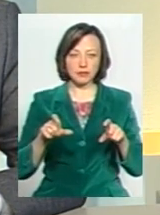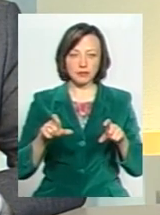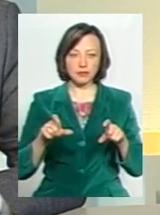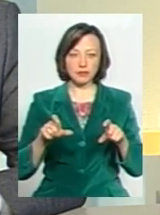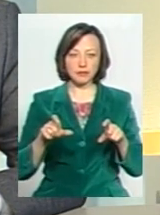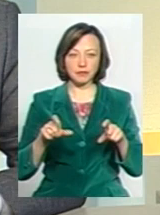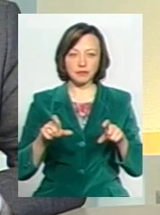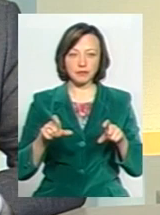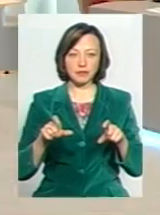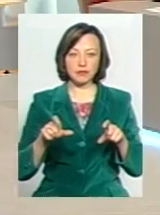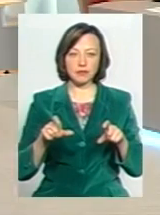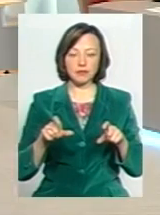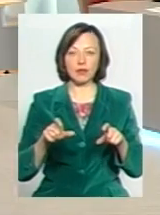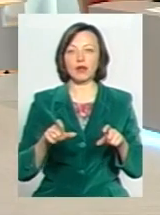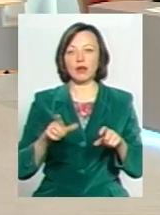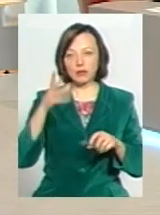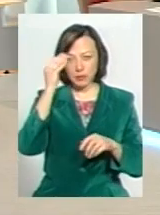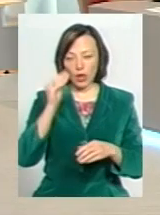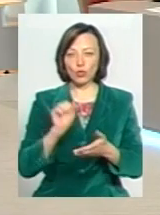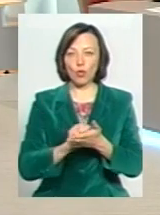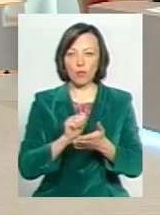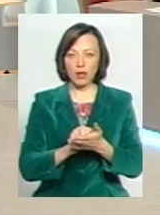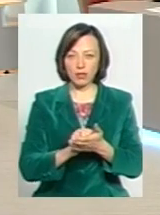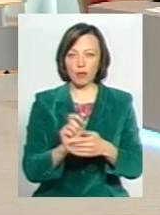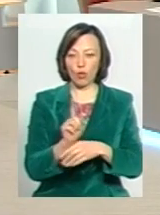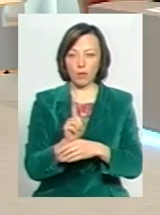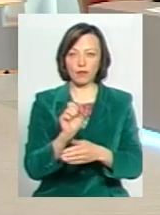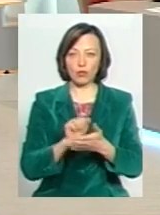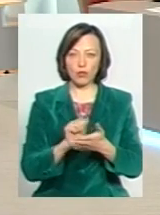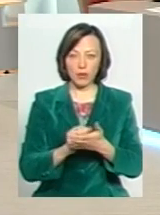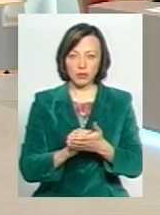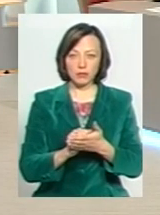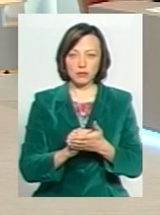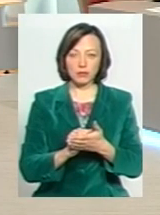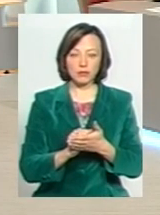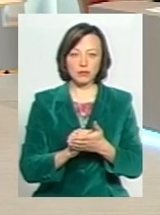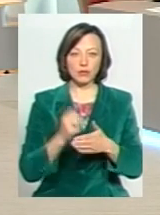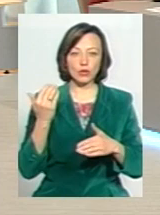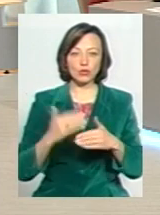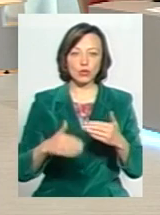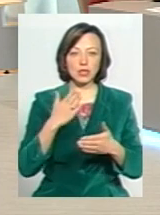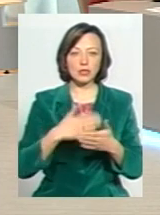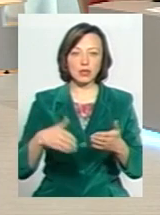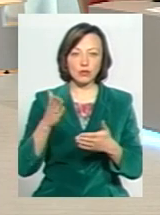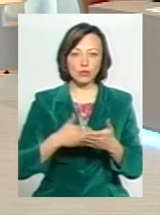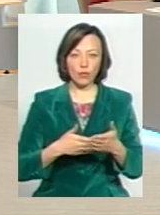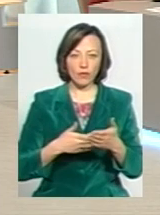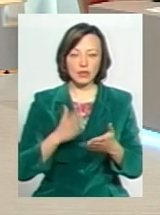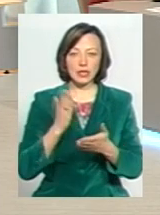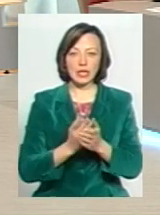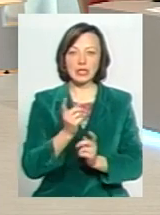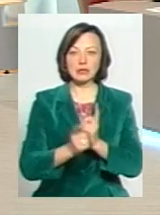керуючись деякими нормативними документами, які практично вже скасовані, є зміни,